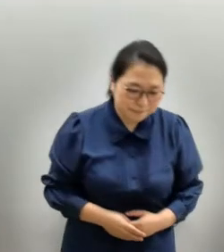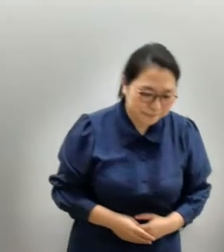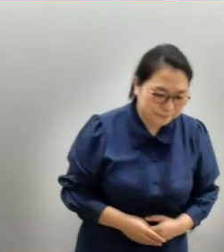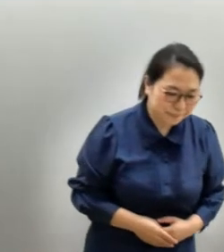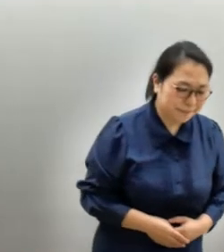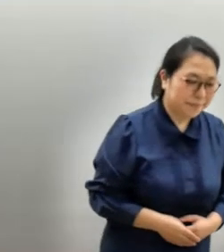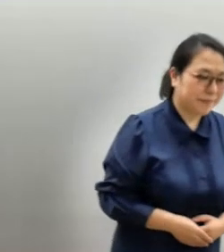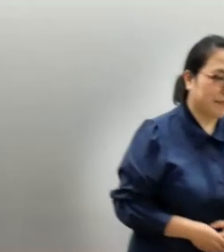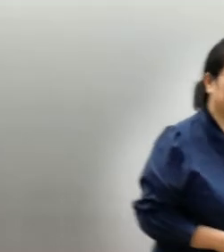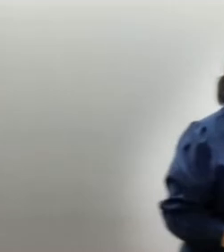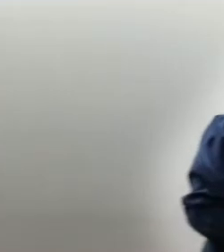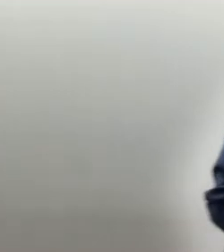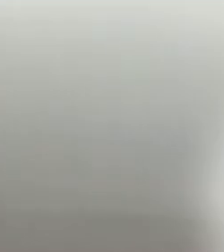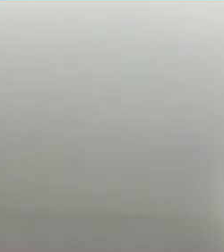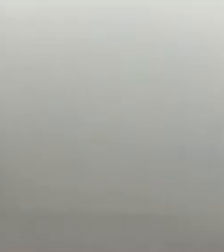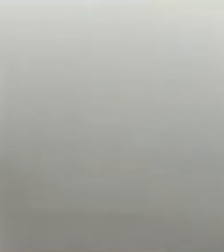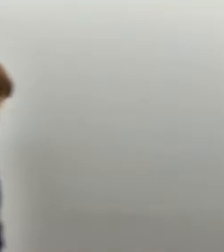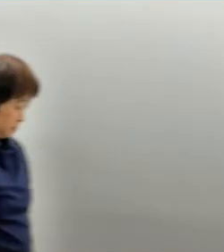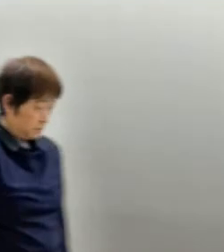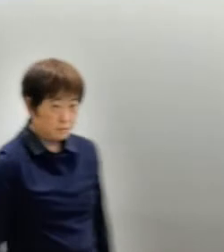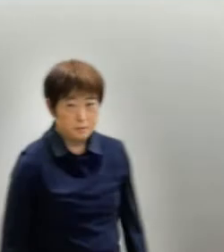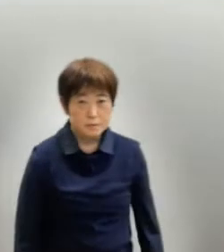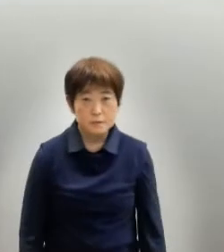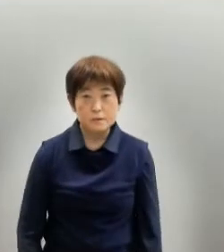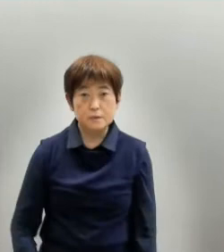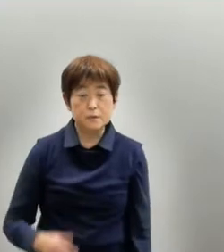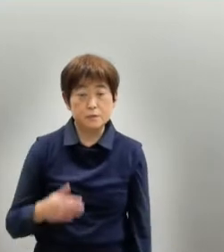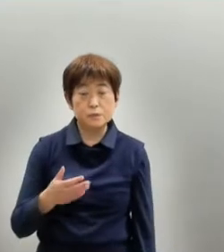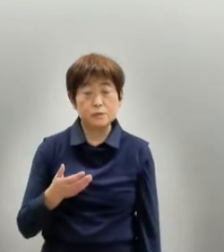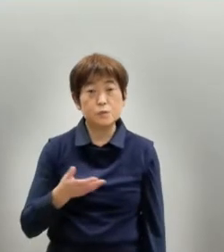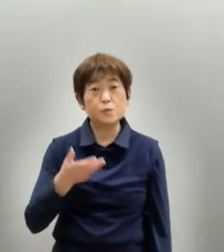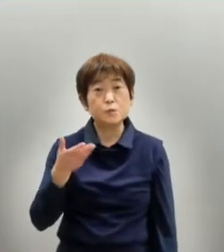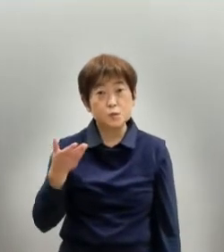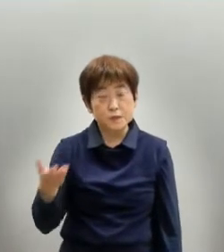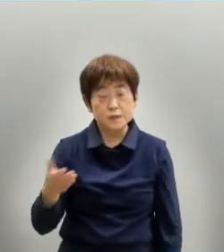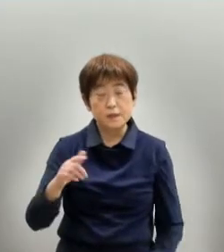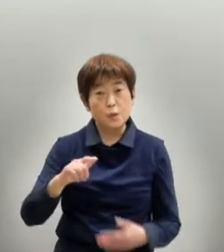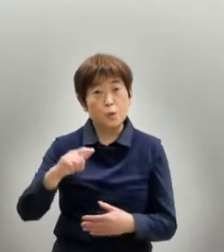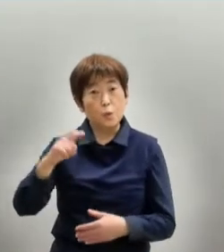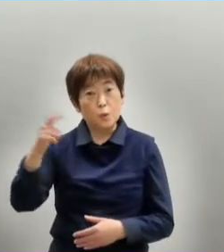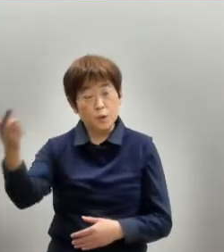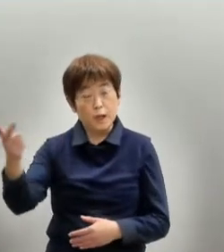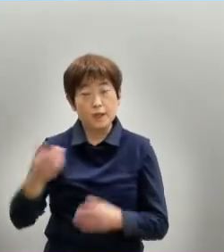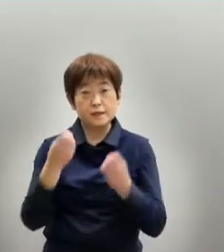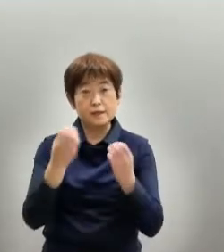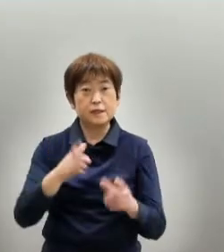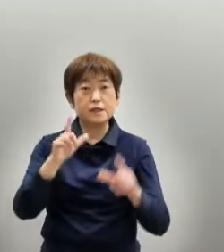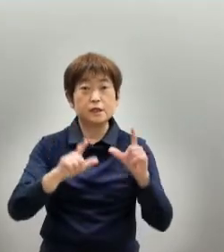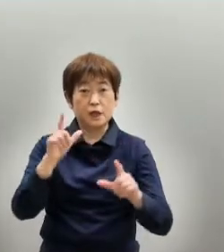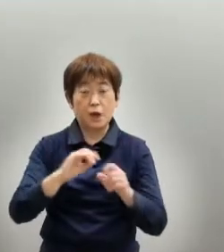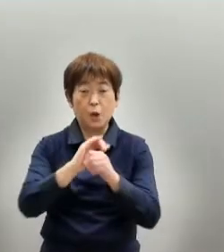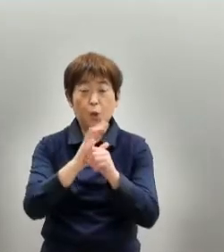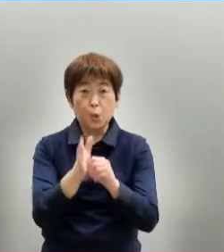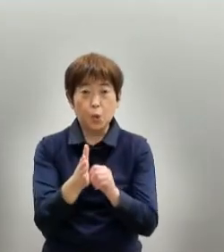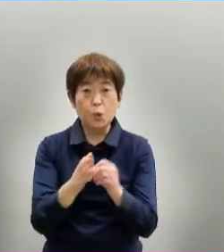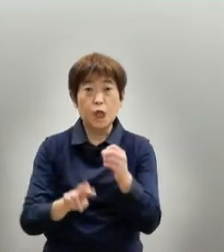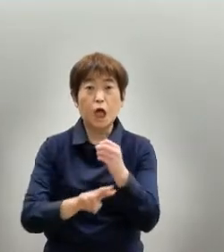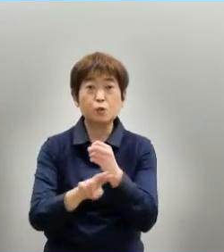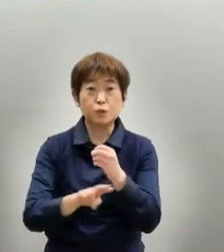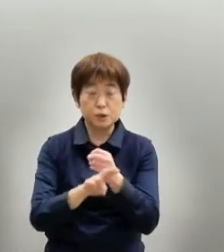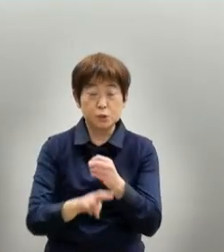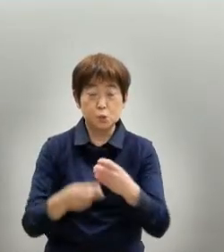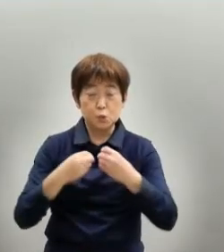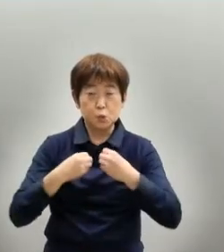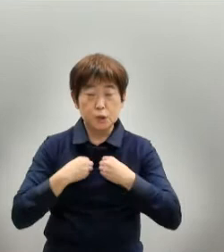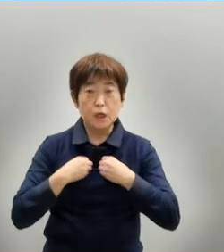それでは次にですね、このその他といたしまして、新型コロナウイルス感染症感